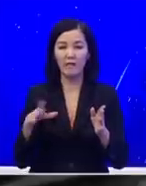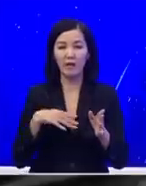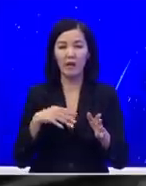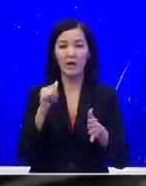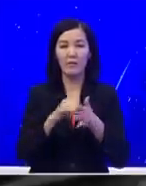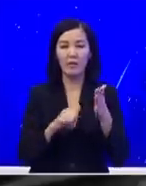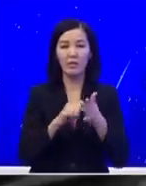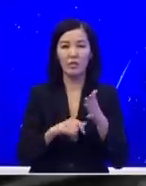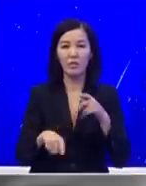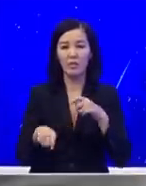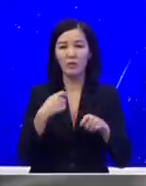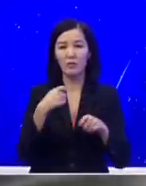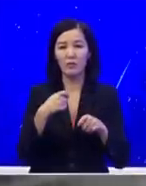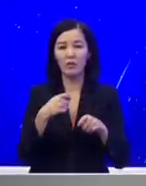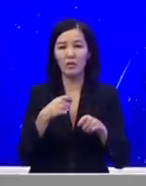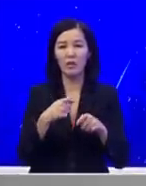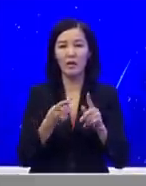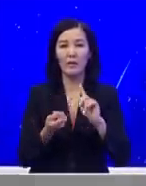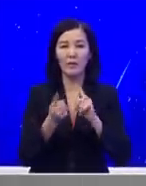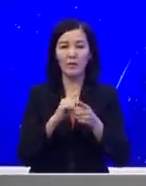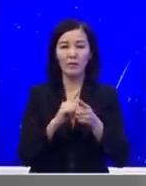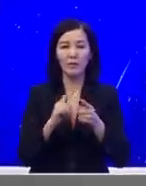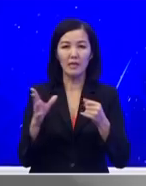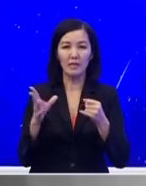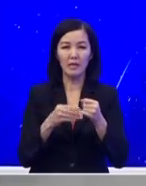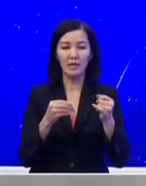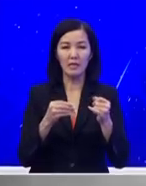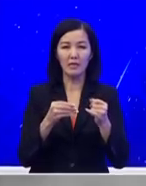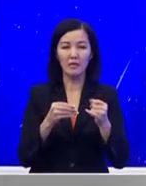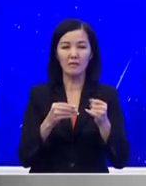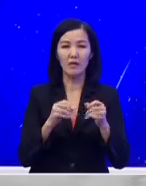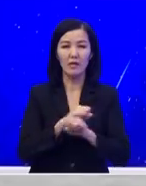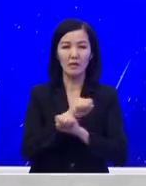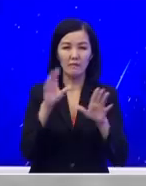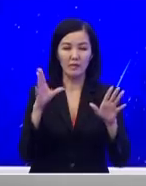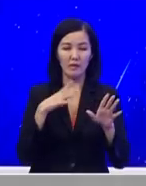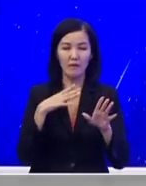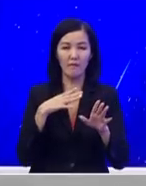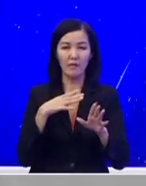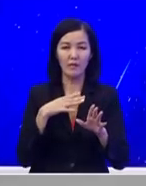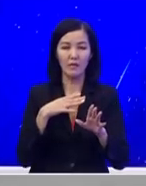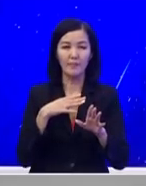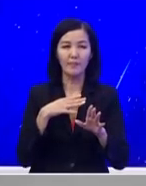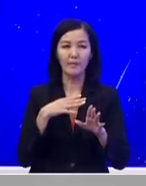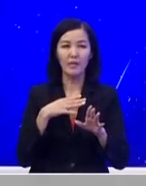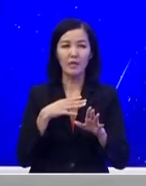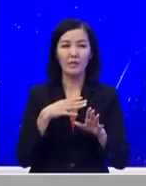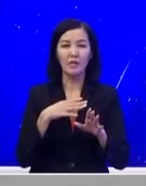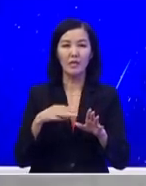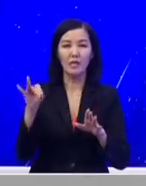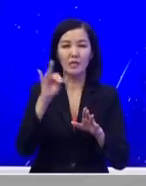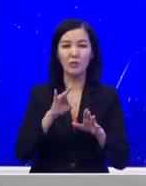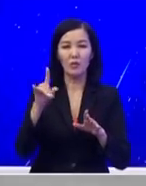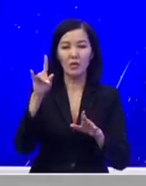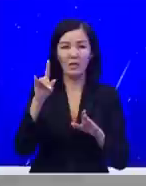стало нарушение технологии при посадке кровли, вызвавшее искрение и последующий взрыв. Одним из самых разрушительных паводков в истории